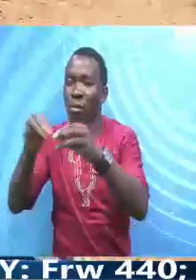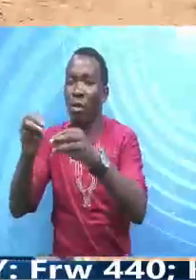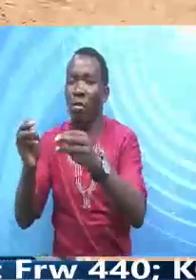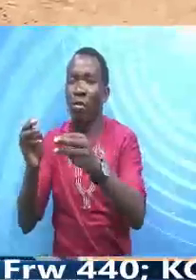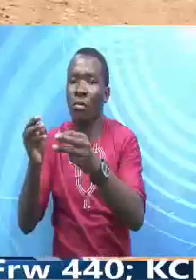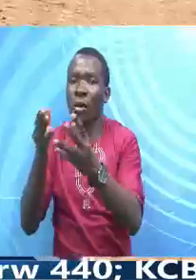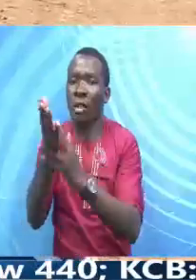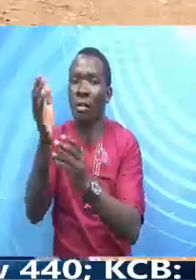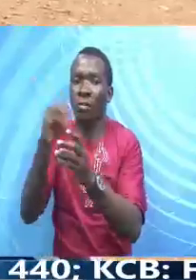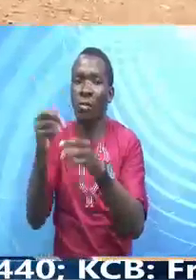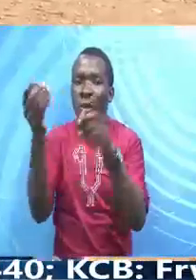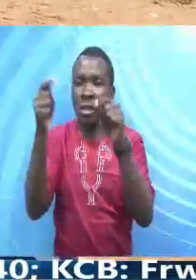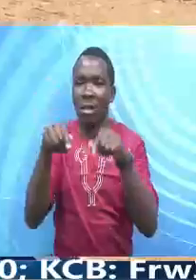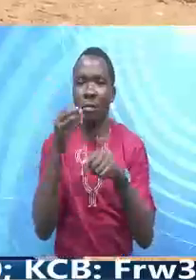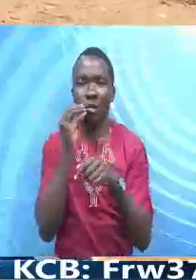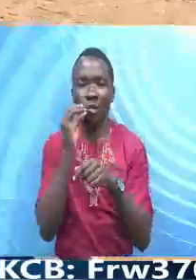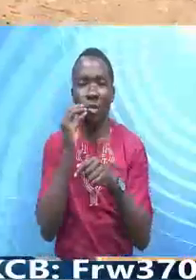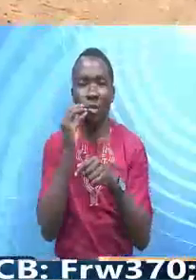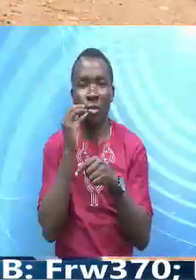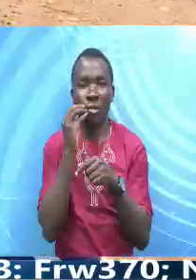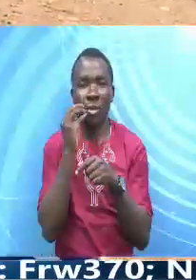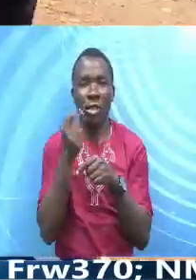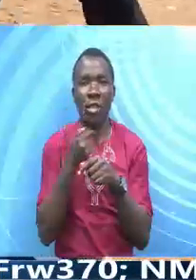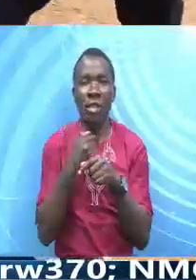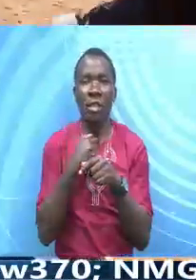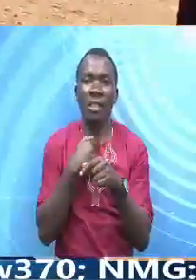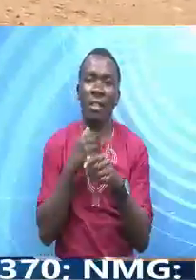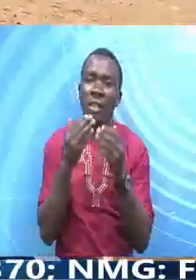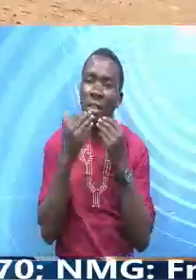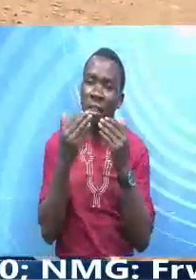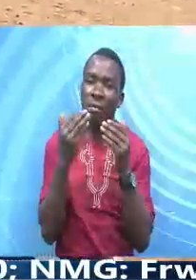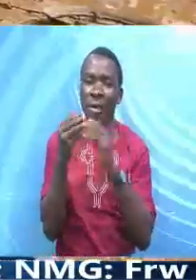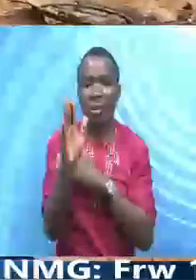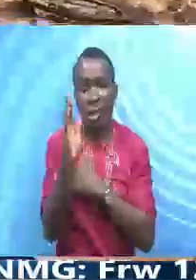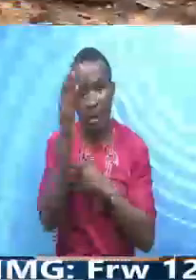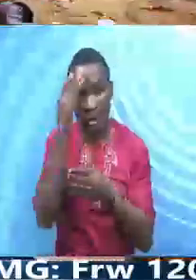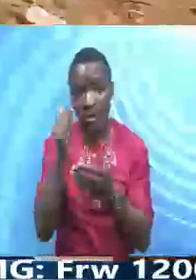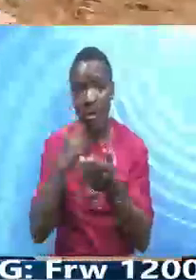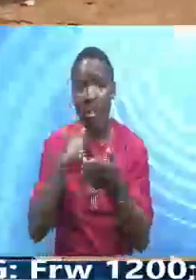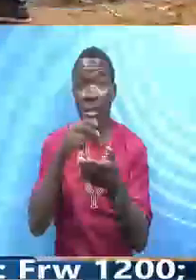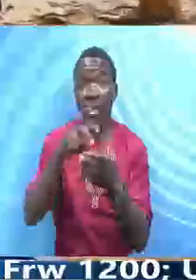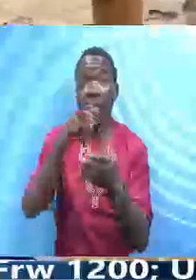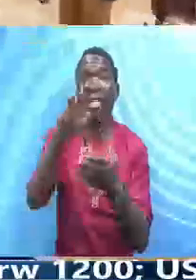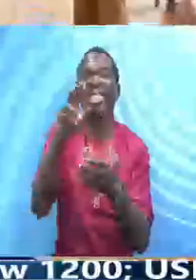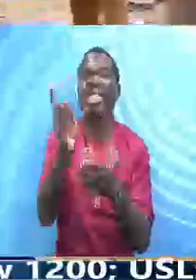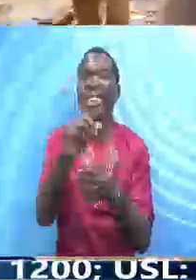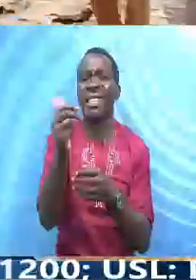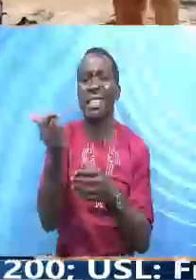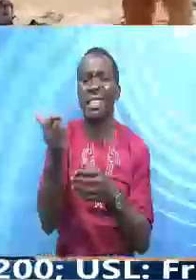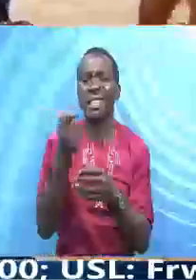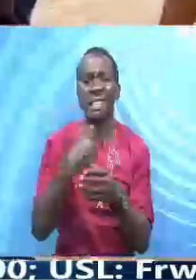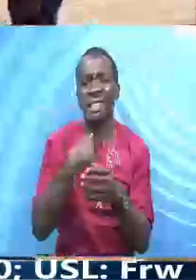bataha oya njye ndashima imana yuko njyewe ntambutse nakiri oya